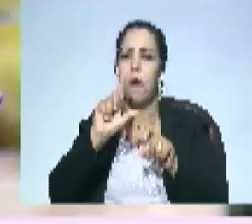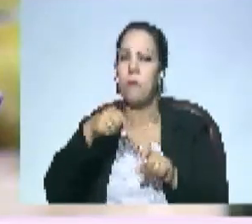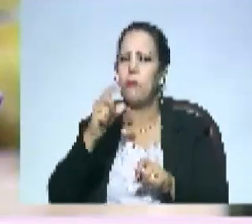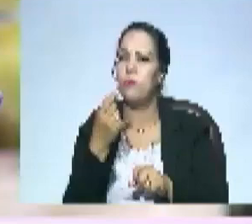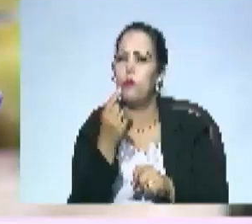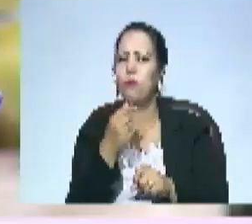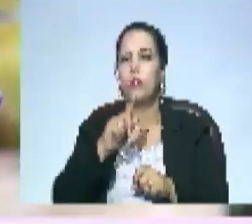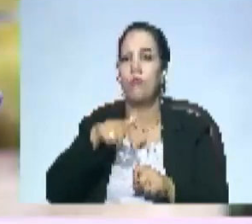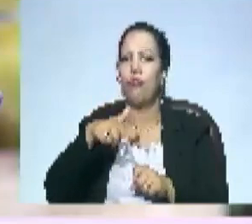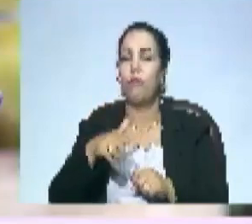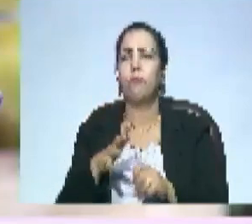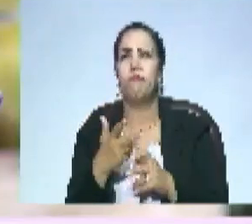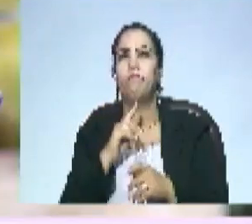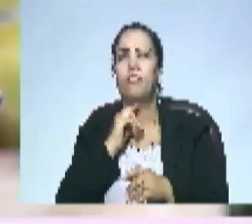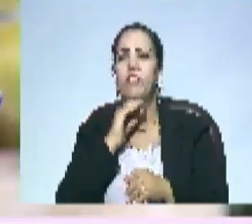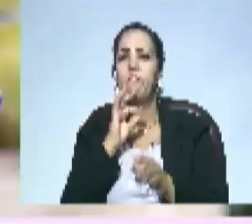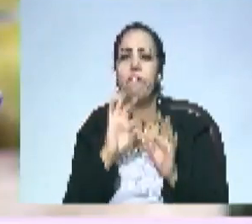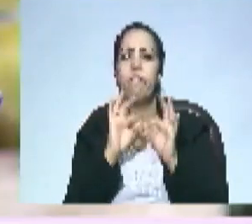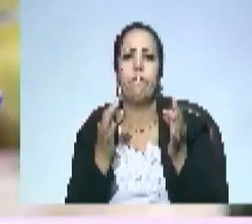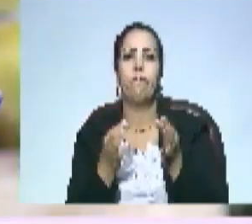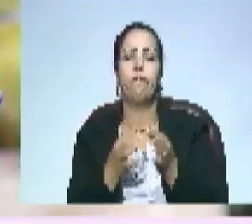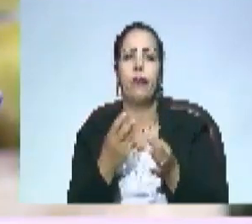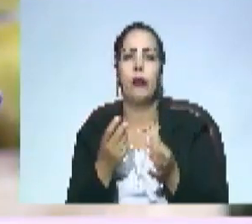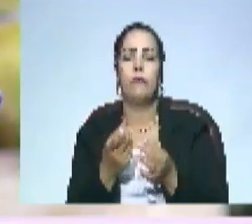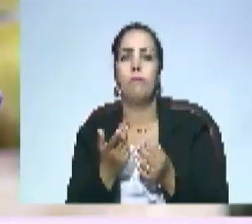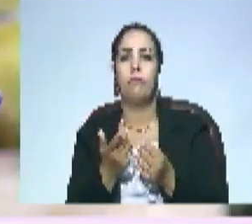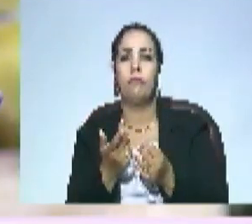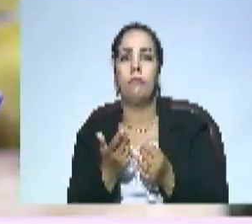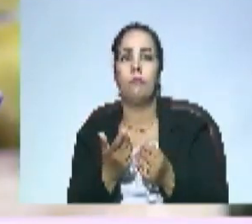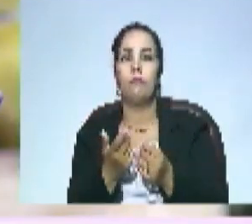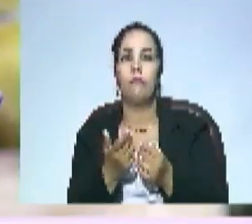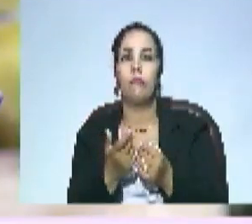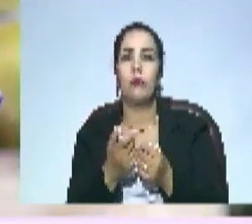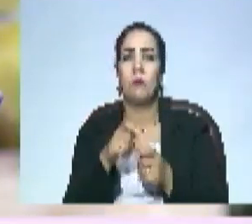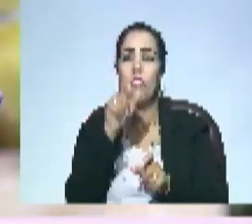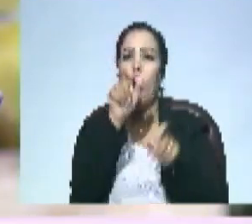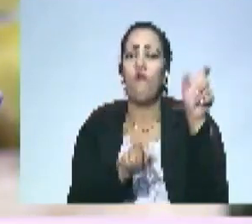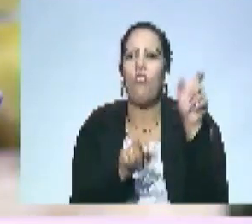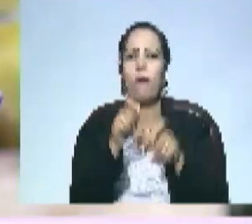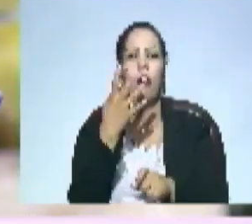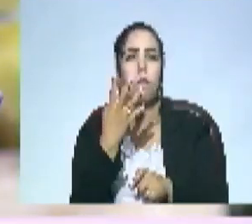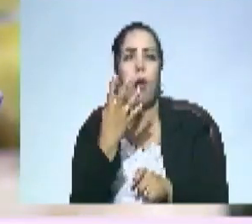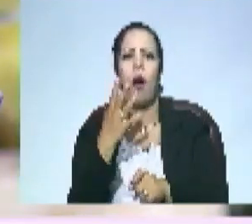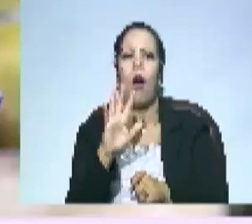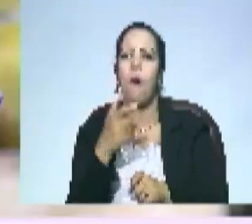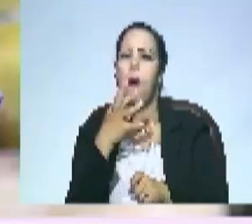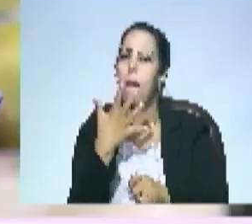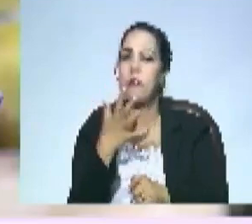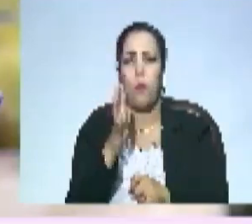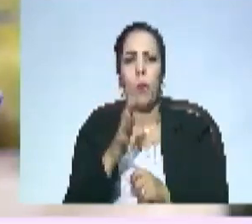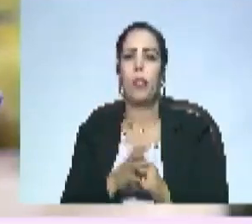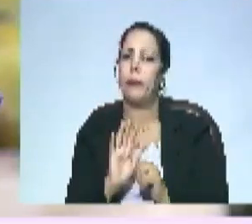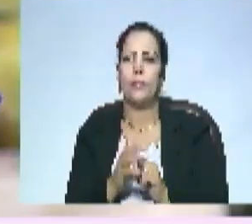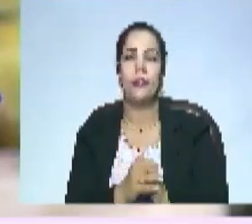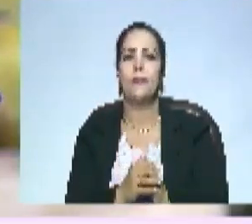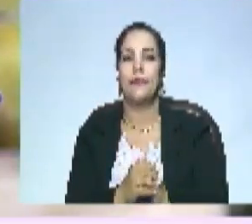هتكفي حوالي لاه في اربعه يعني الكلف حوالي اربع او خمس افراد يعني